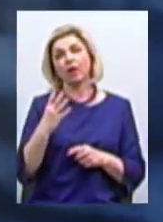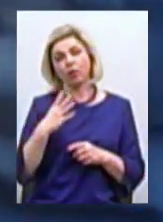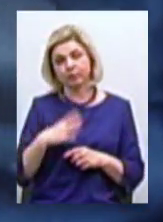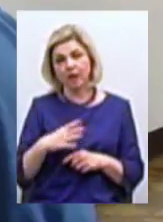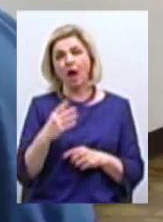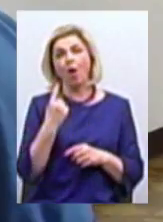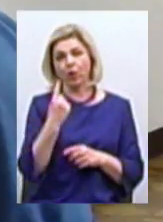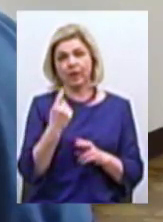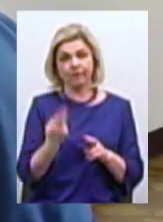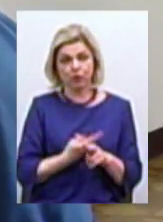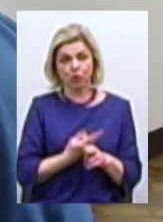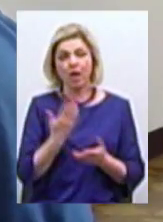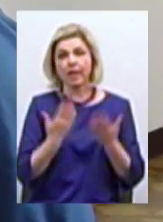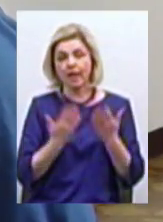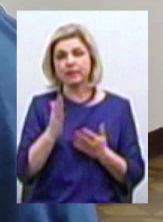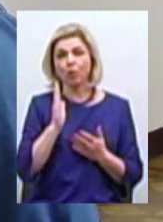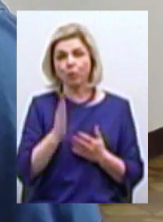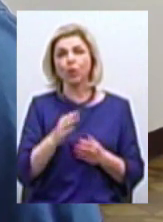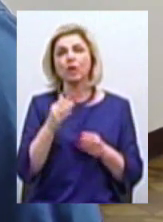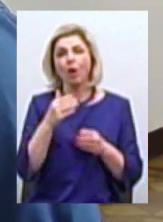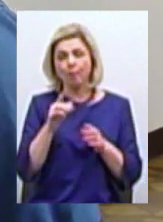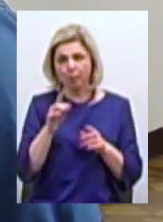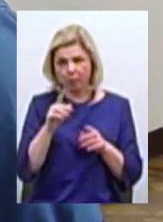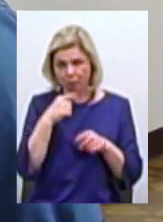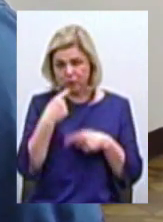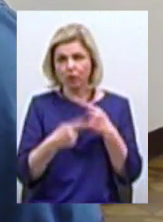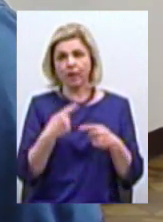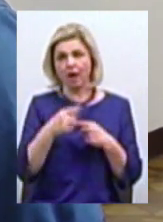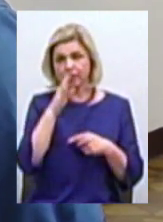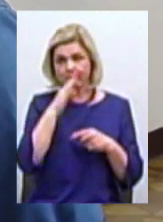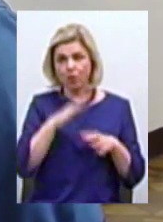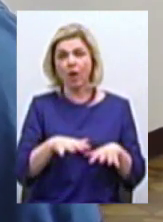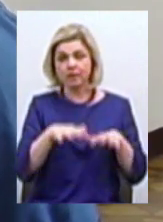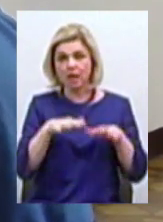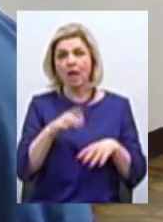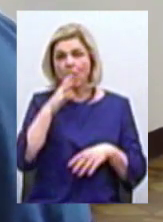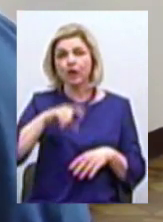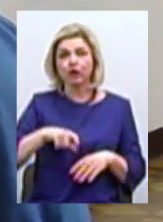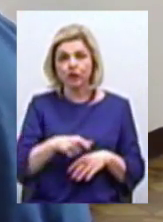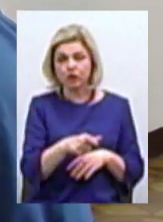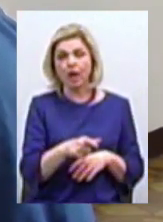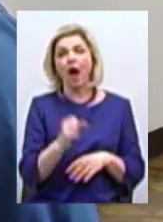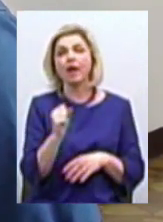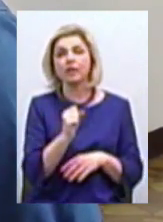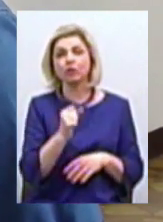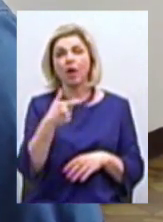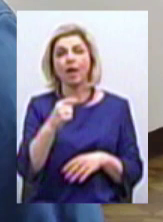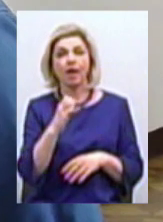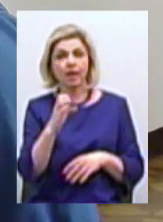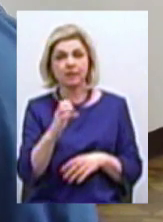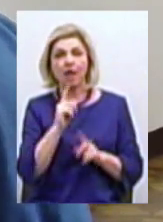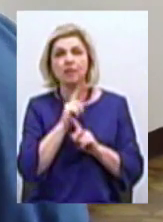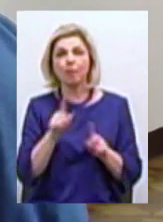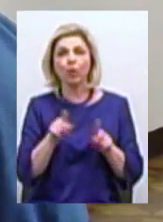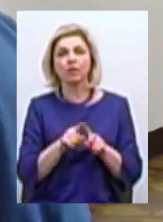буде постійне скидування з Олександрівської ГЕС, то річка Південний Буг, ниже Олександрівської ГЕС, не буде так камелювати